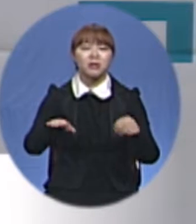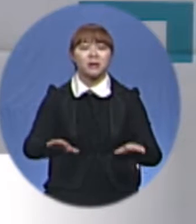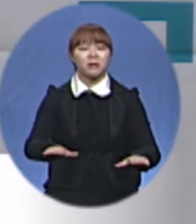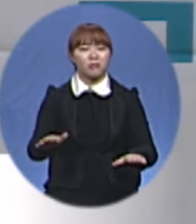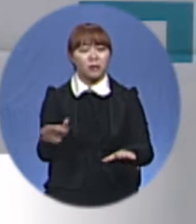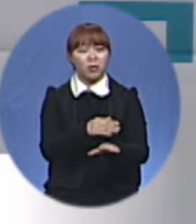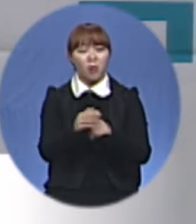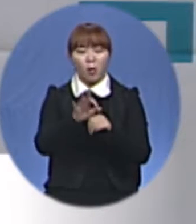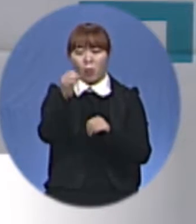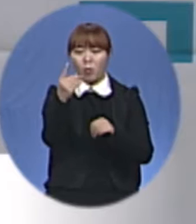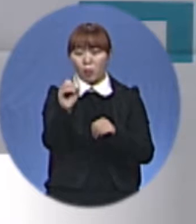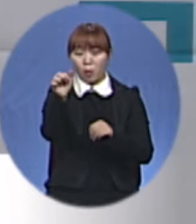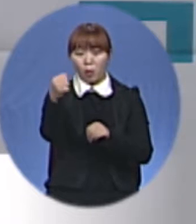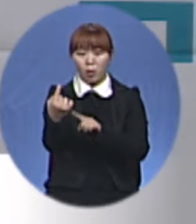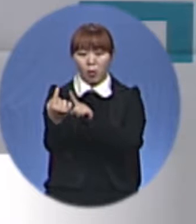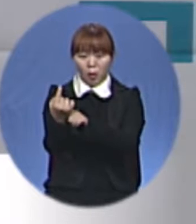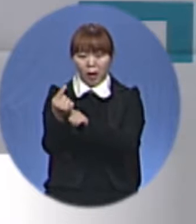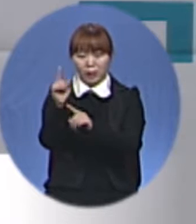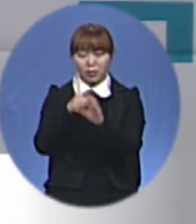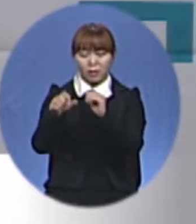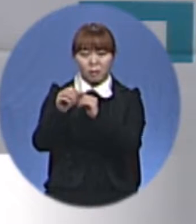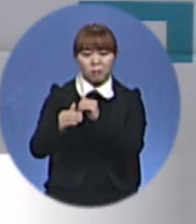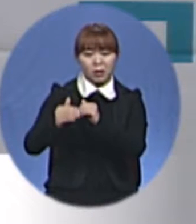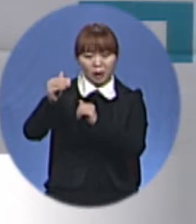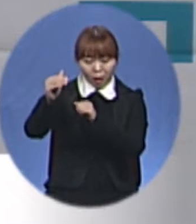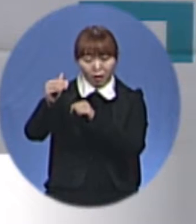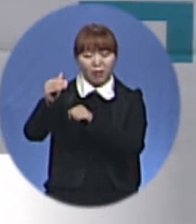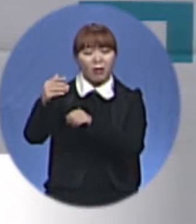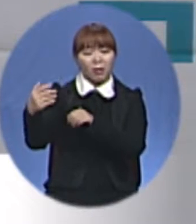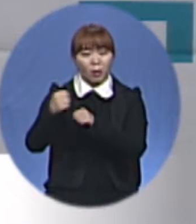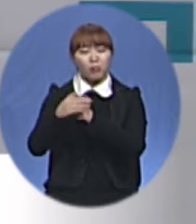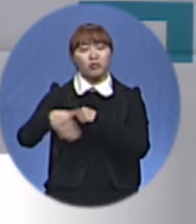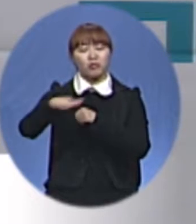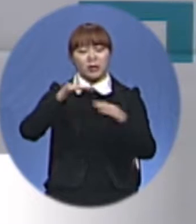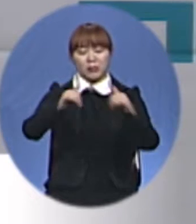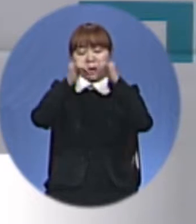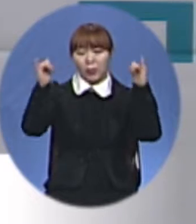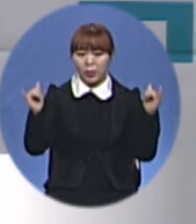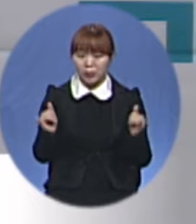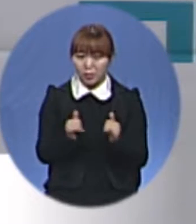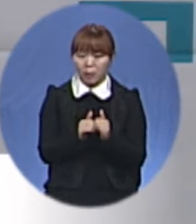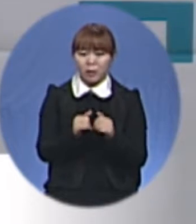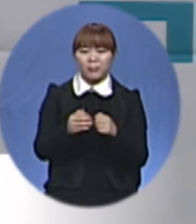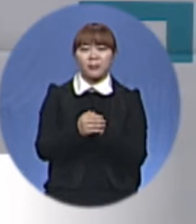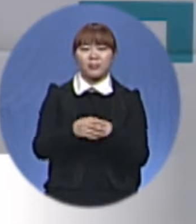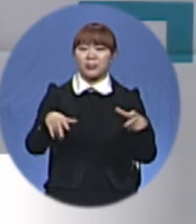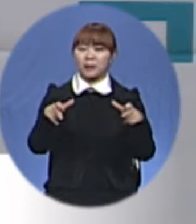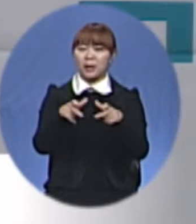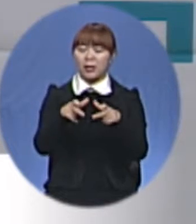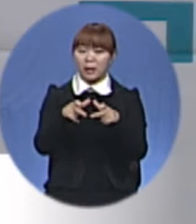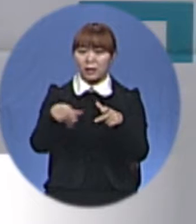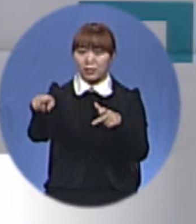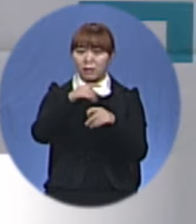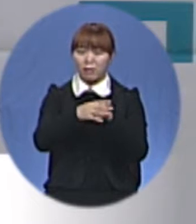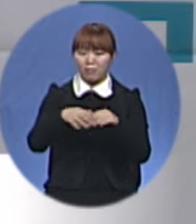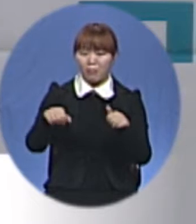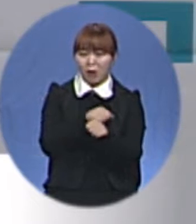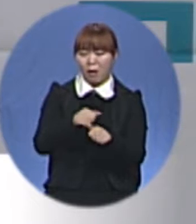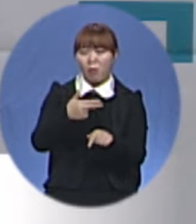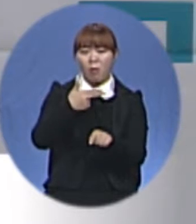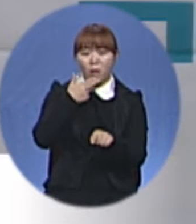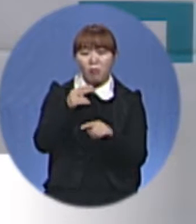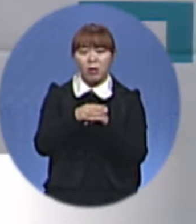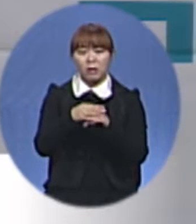이제는 옹호라는 한 단계 높은 차원으로 가서 정말 우리 사회에서 장애인들이 학대받지